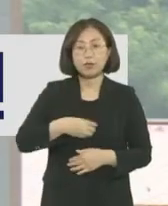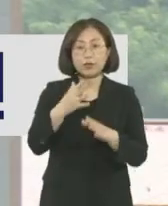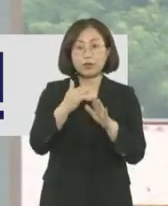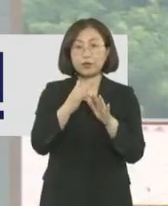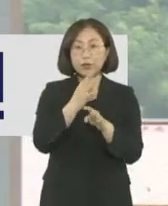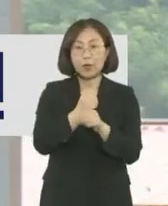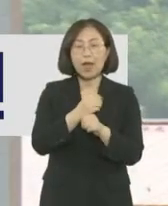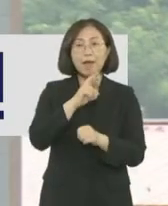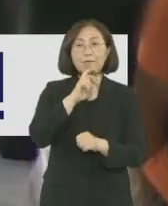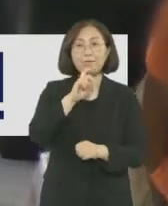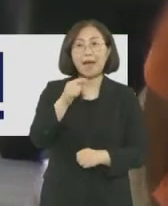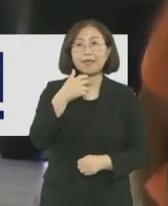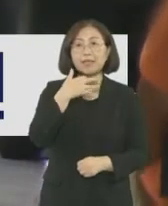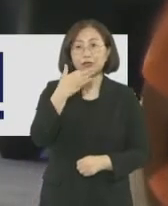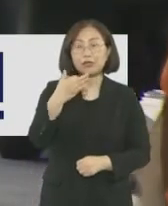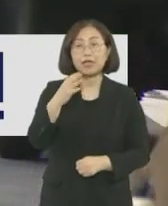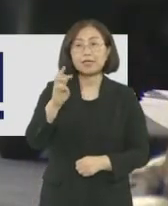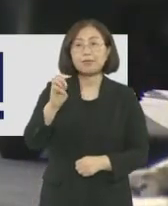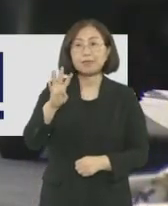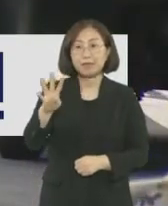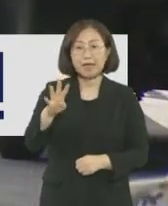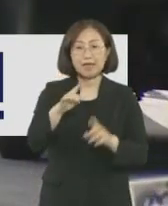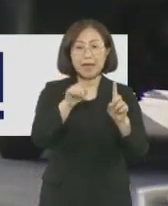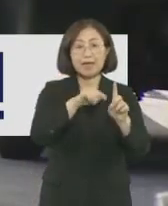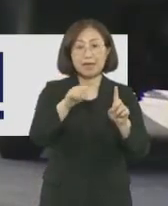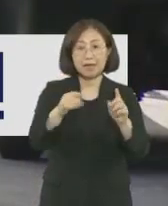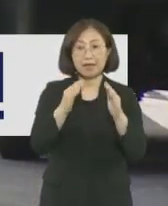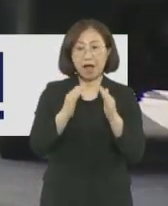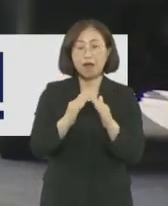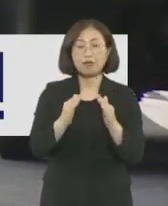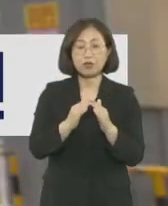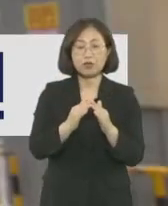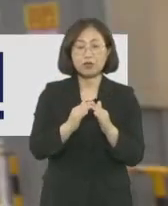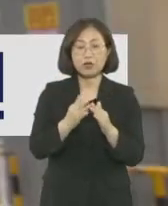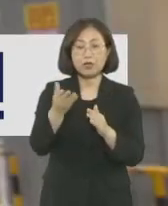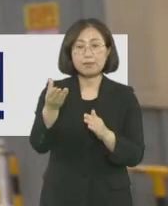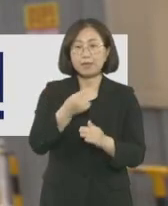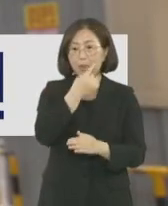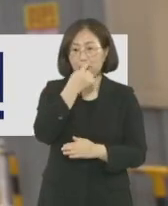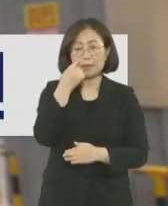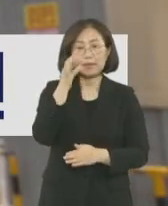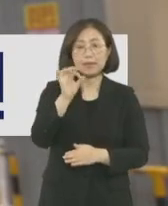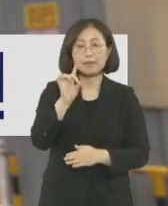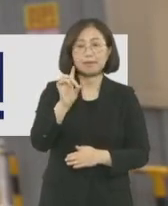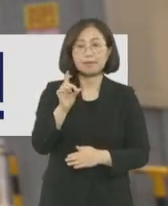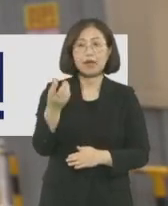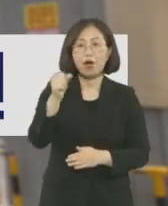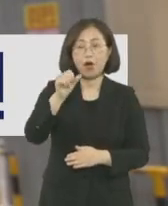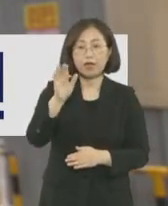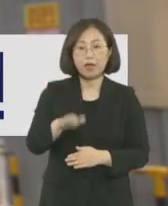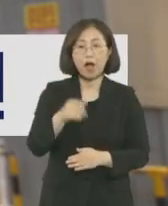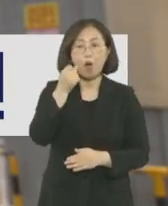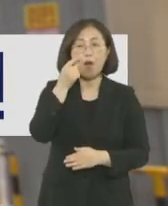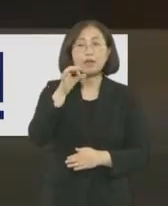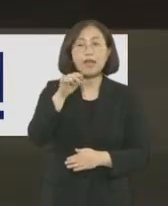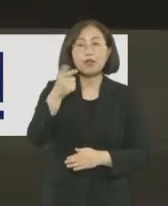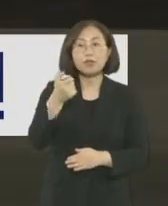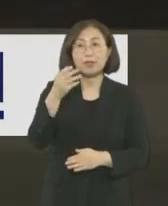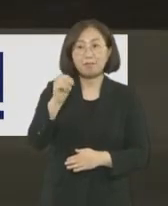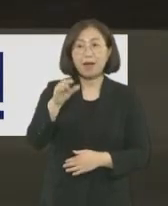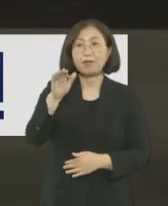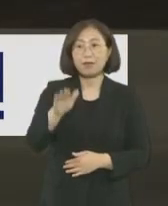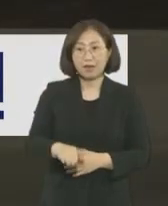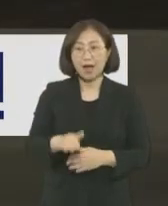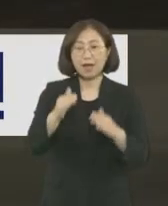둔 만 19세 에서 34세 1인 가구 이며 임차 보증금 1억원 이하 또는 월세 60만원 이하